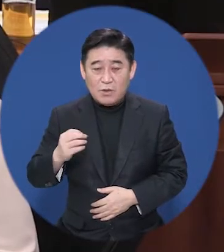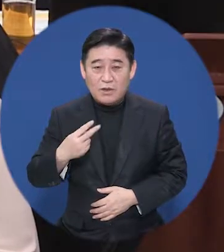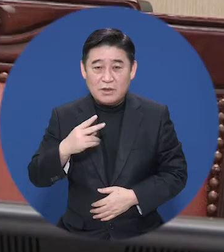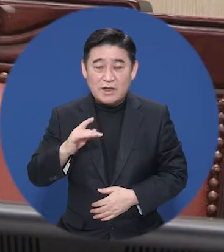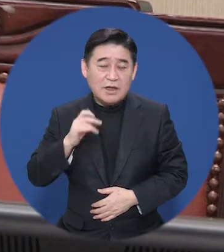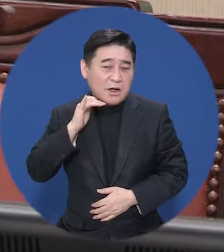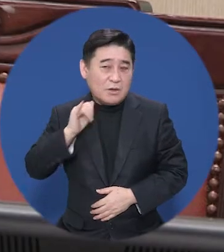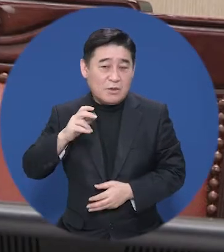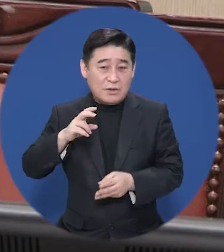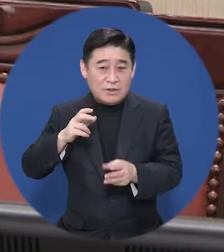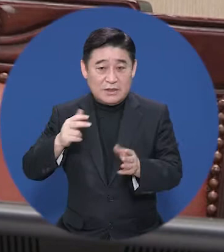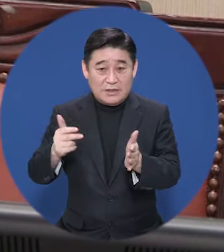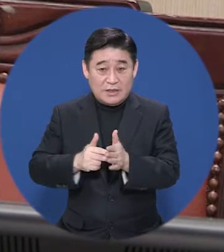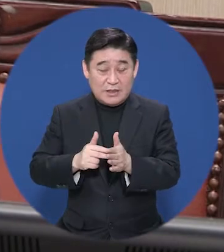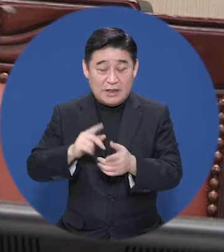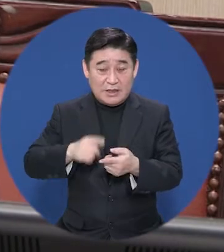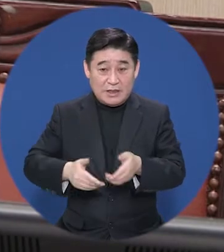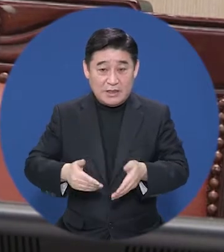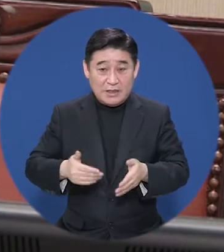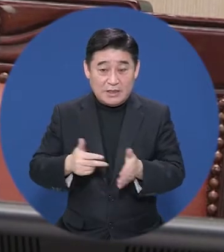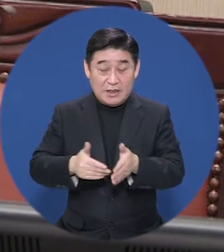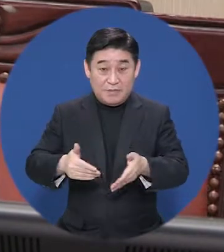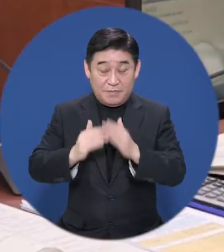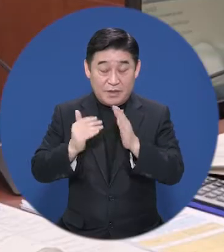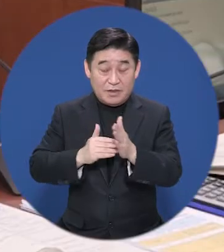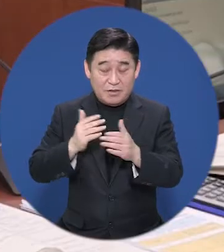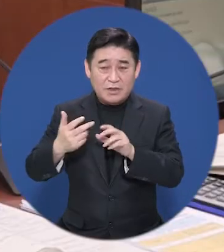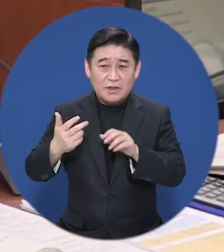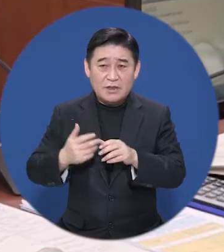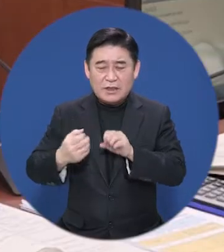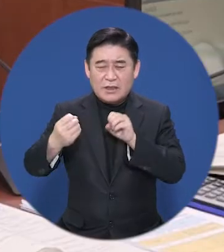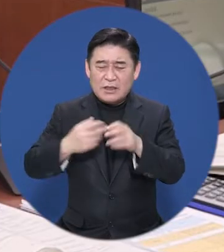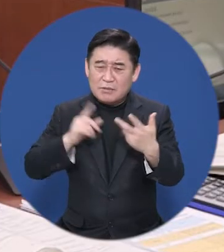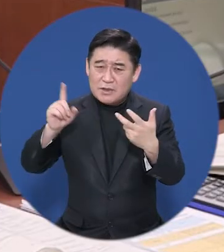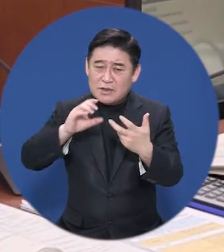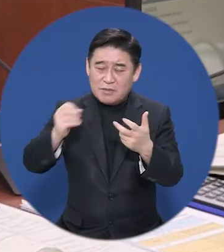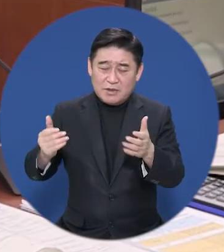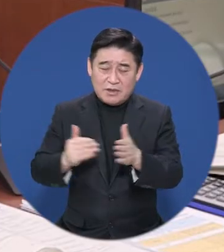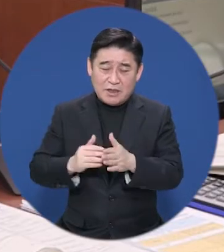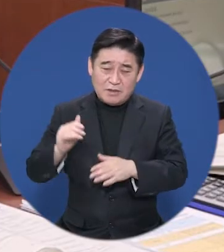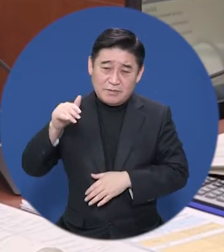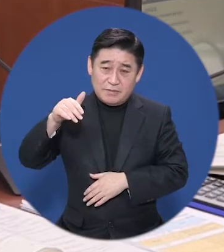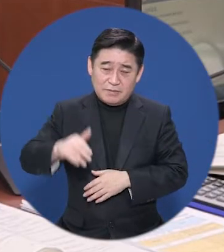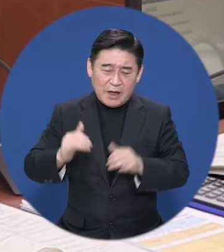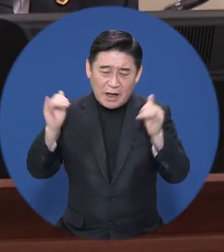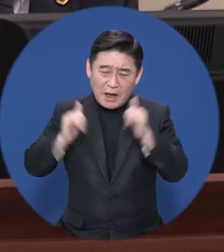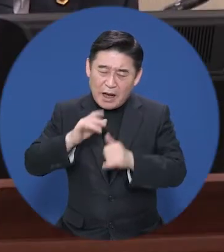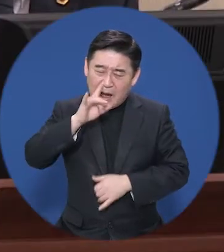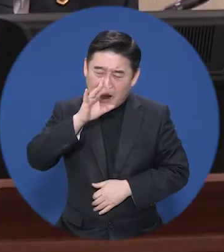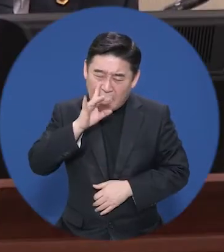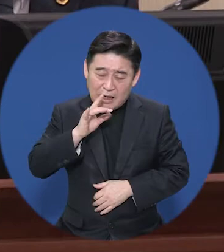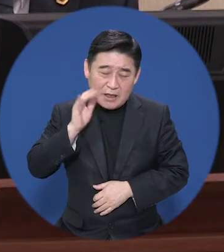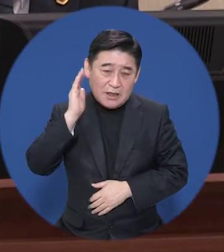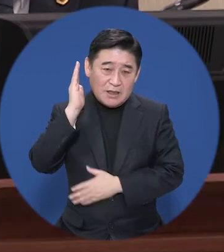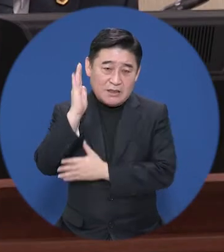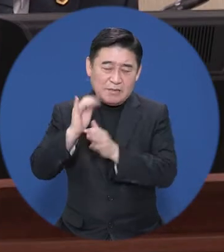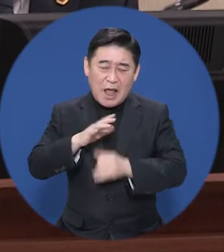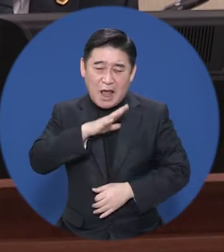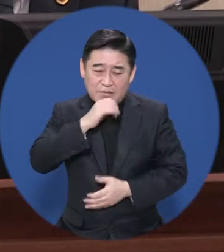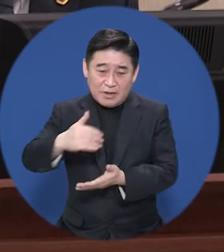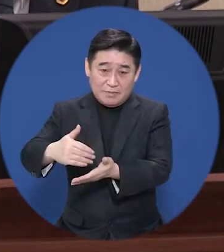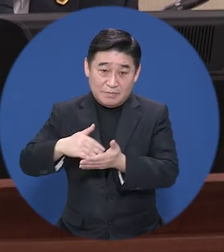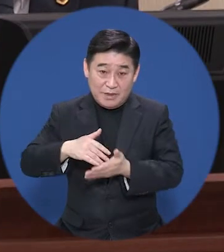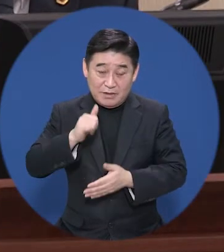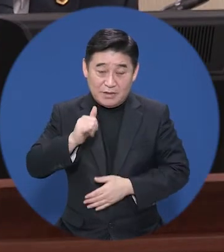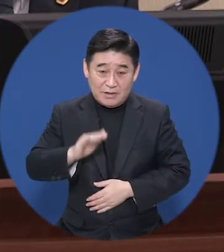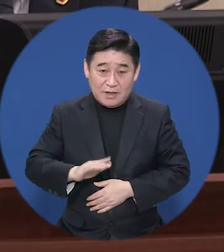대해서는 재단 출범 이후 응답률이 70% 수준까지 떨어지고 통화가 되지 않는다는 시민들의 불만이